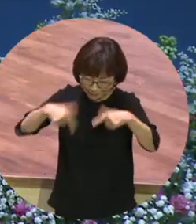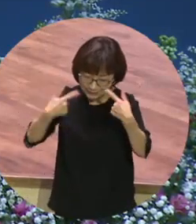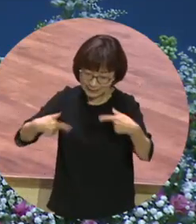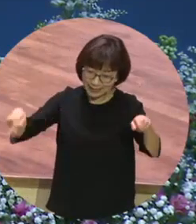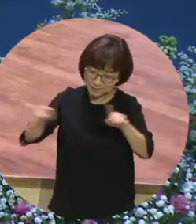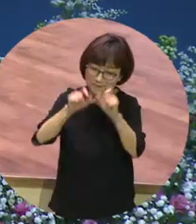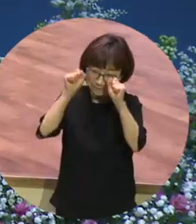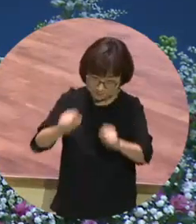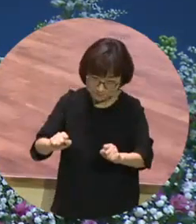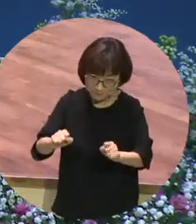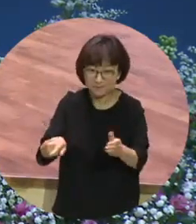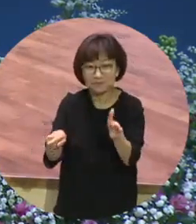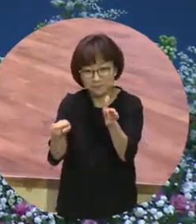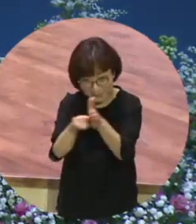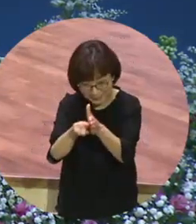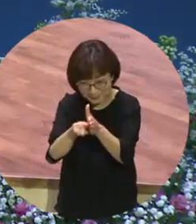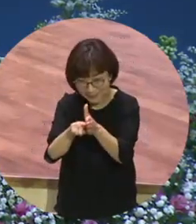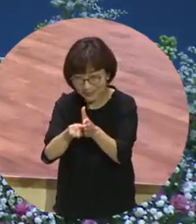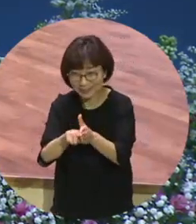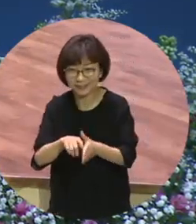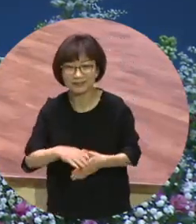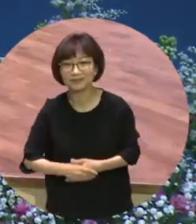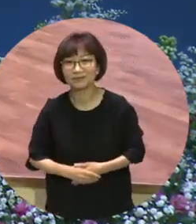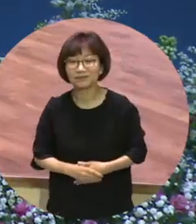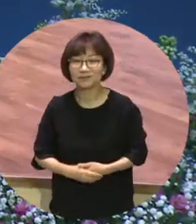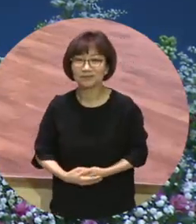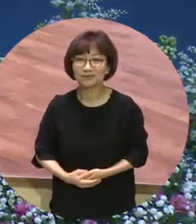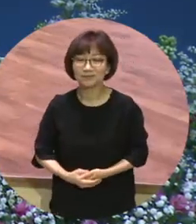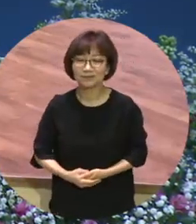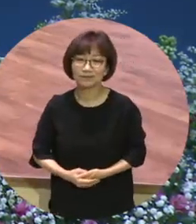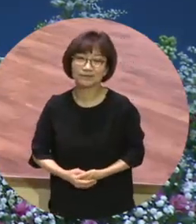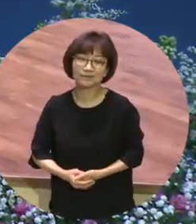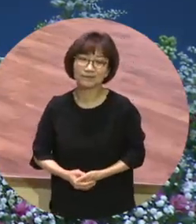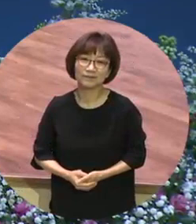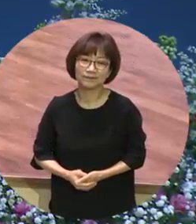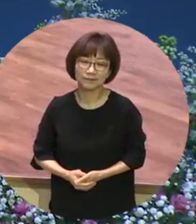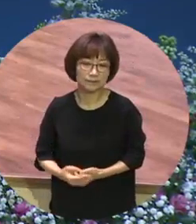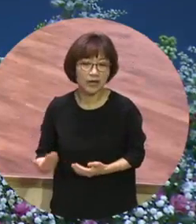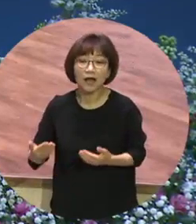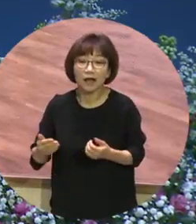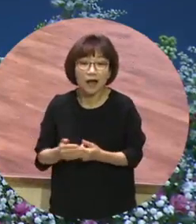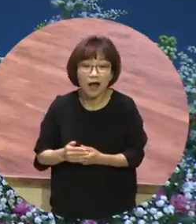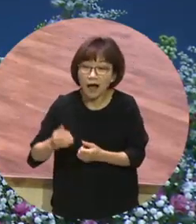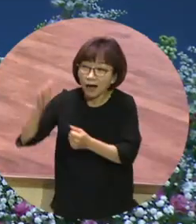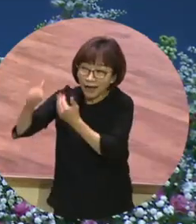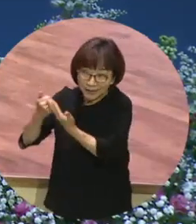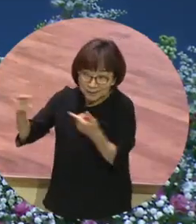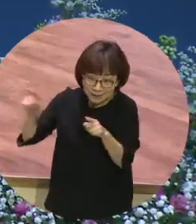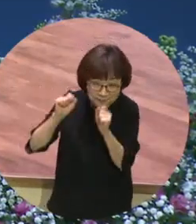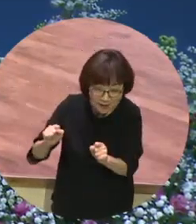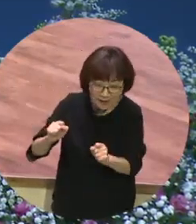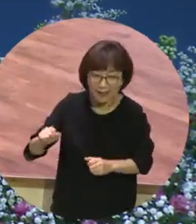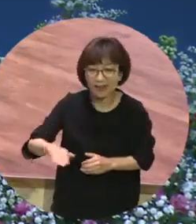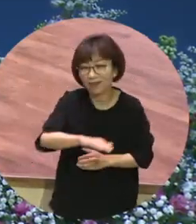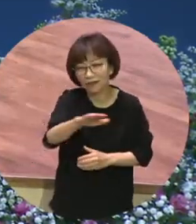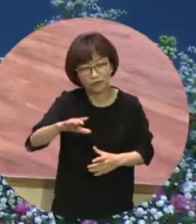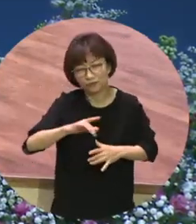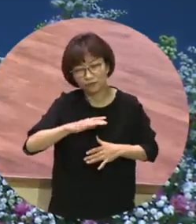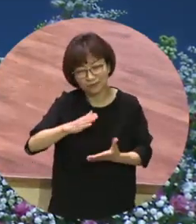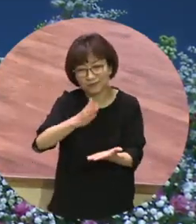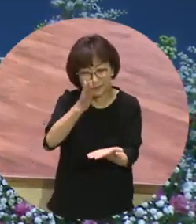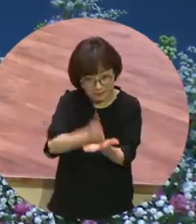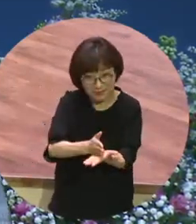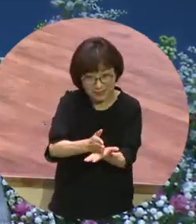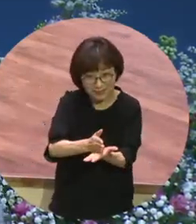그래서 너희는 그렇기 때문에 너희는 결코 두려워하지 말라. 그리고